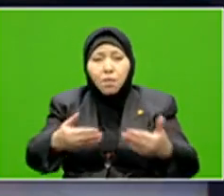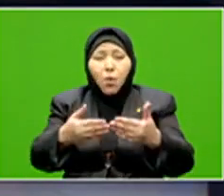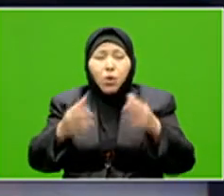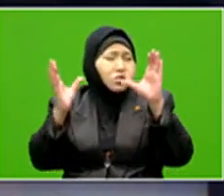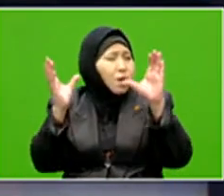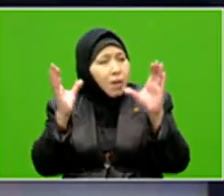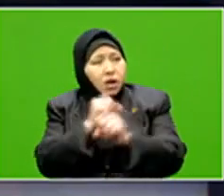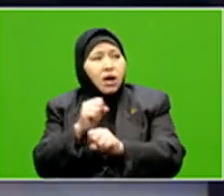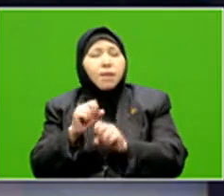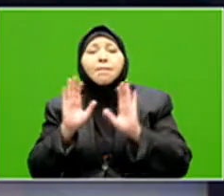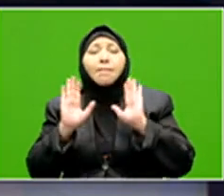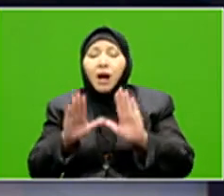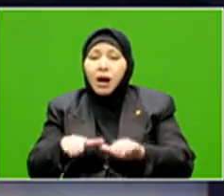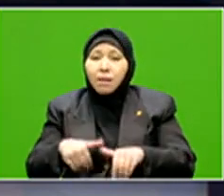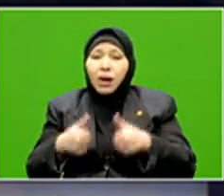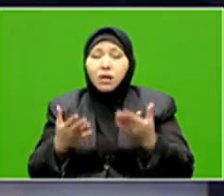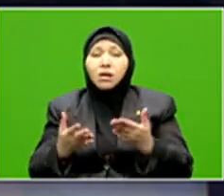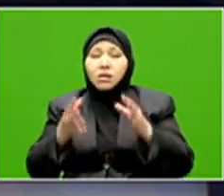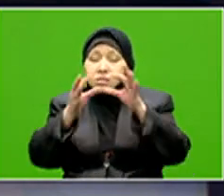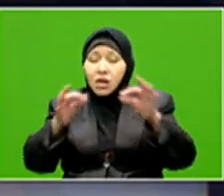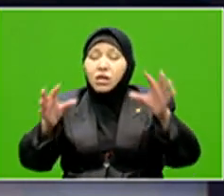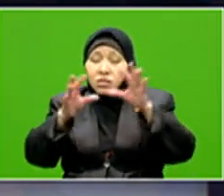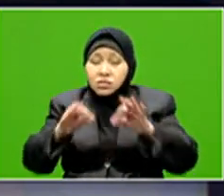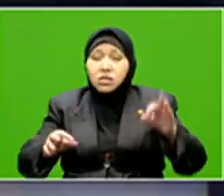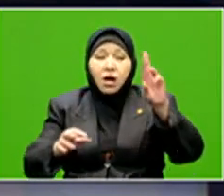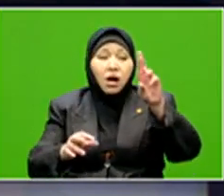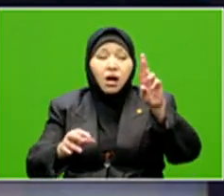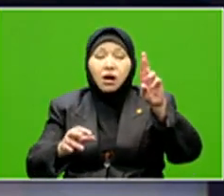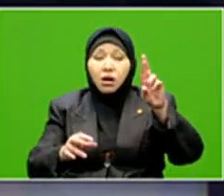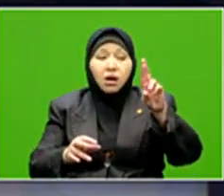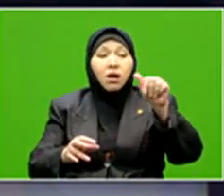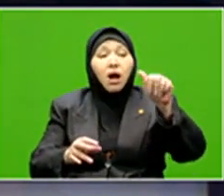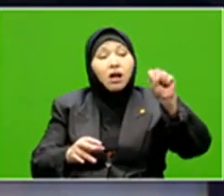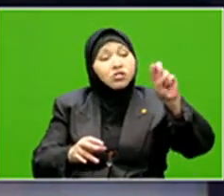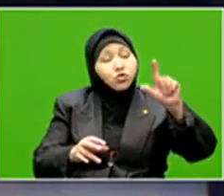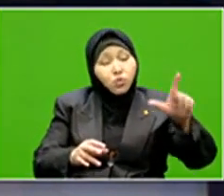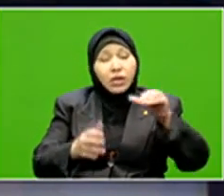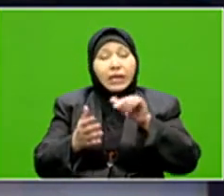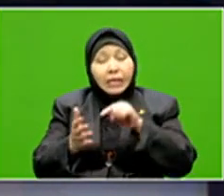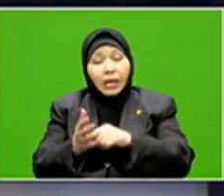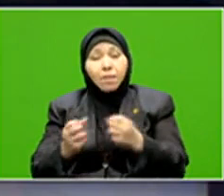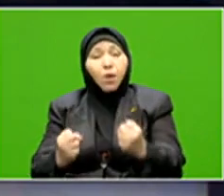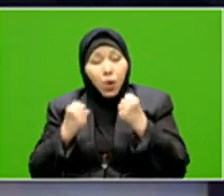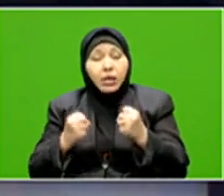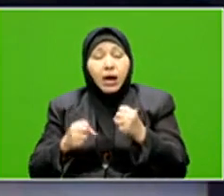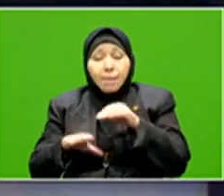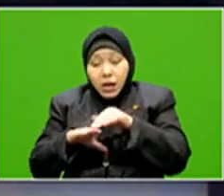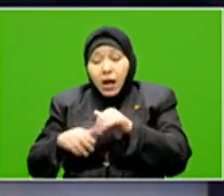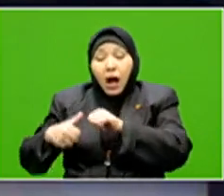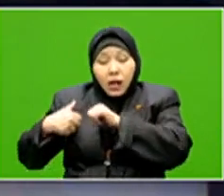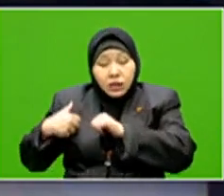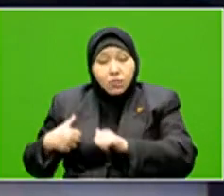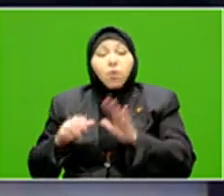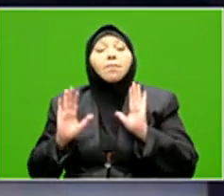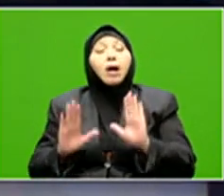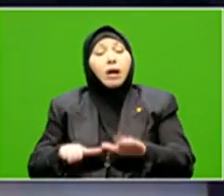cabarannya. Bagaimana ia kisah-kisah Rasul ini Ustaz, kalau dikatakan di sini meneguhkan kepada hatimu,